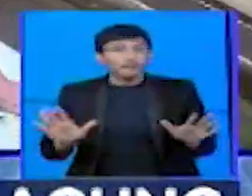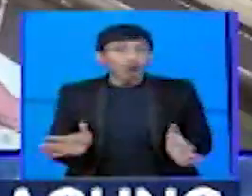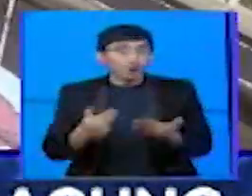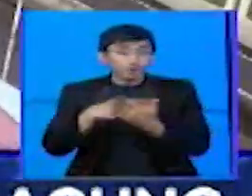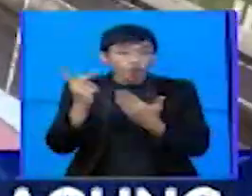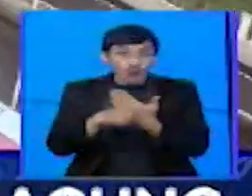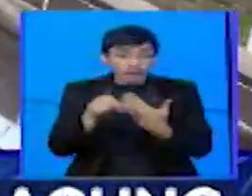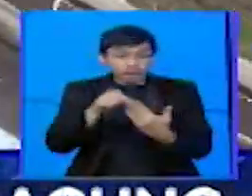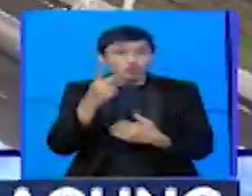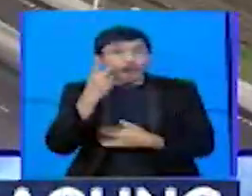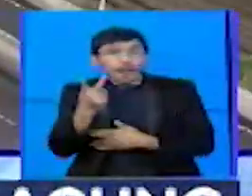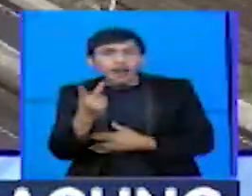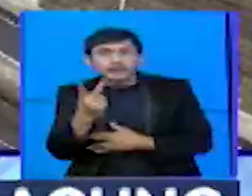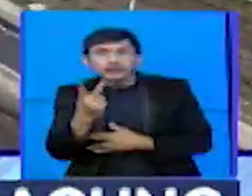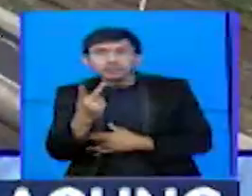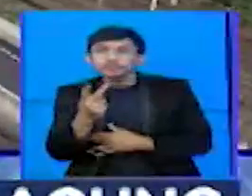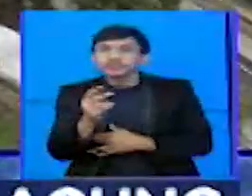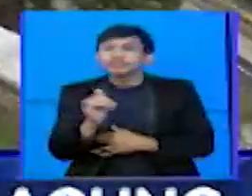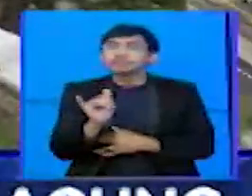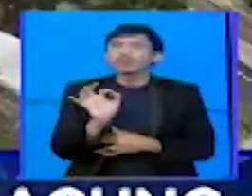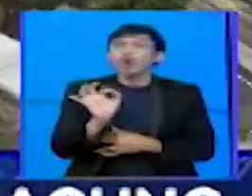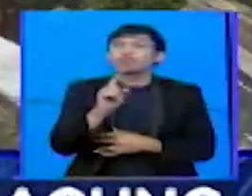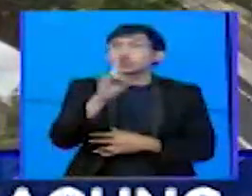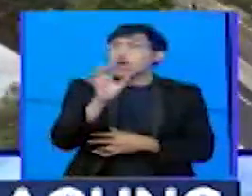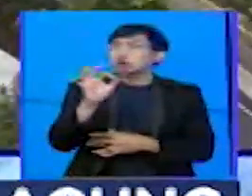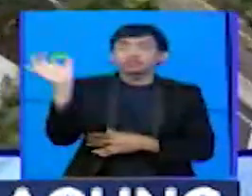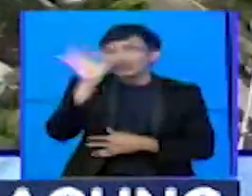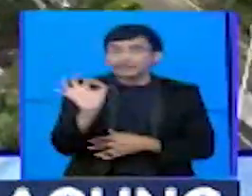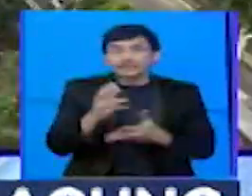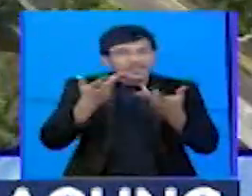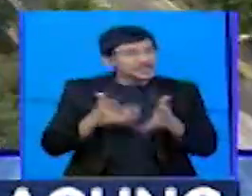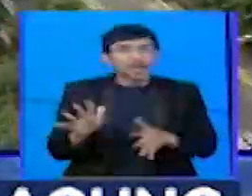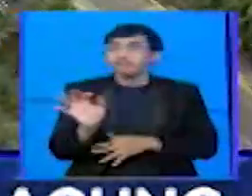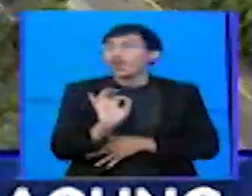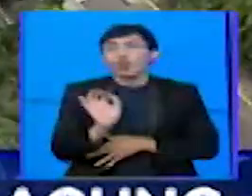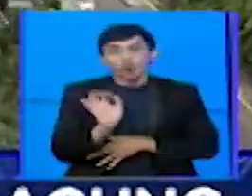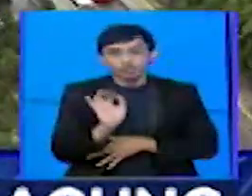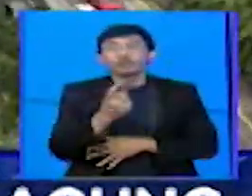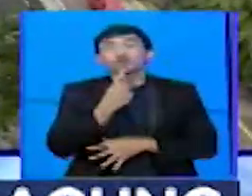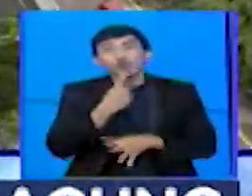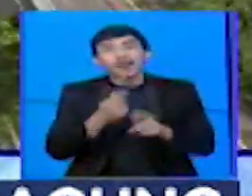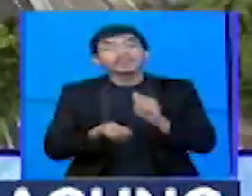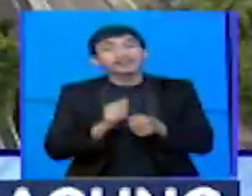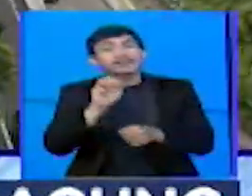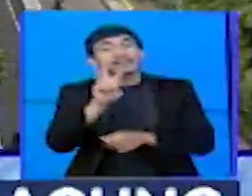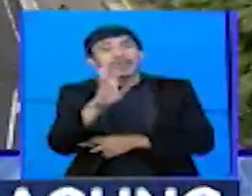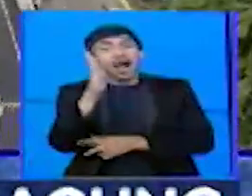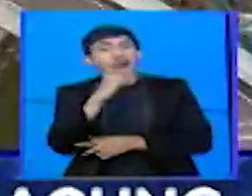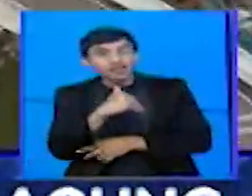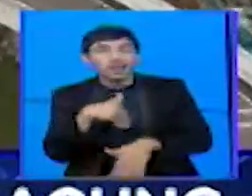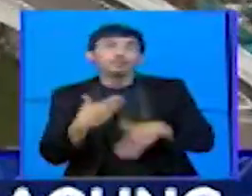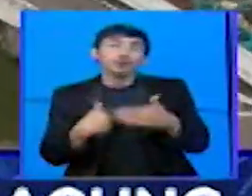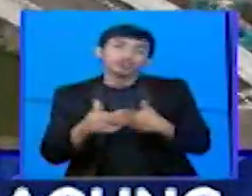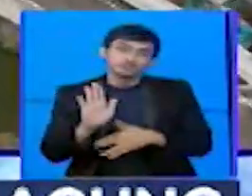pantauan kami ini belum rampung 100% karena usai dari fase coba selama tiga hari ini masih akan ada